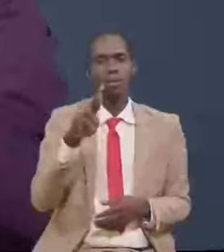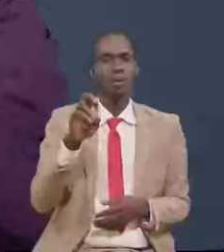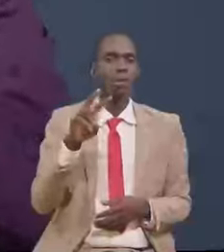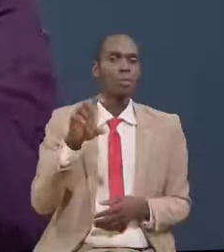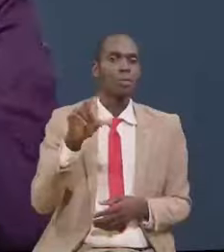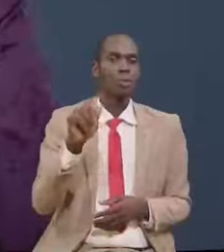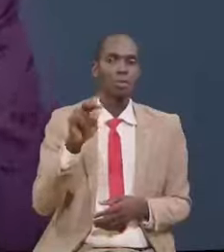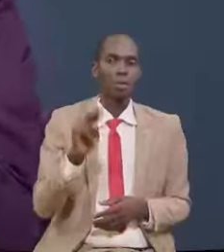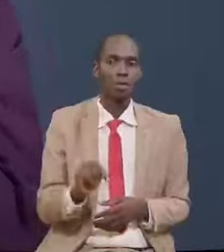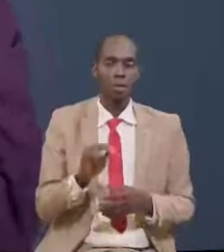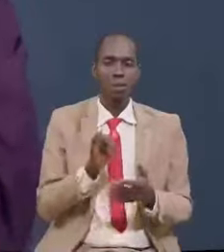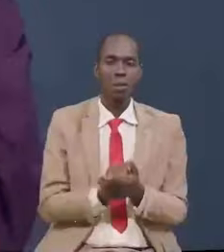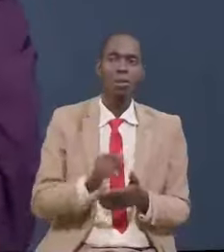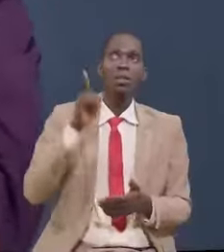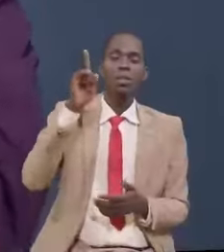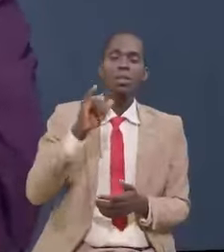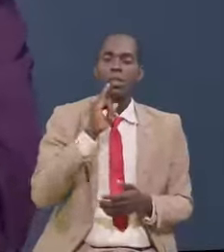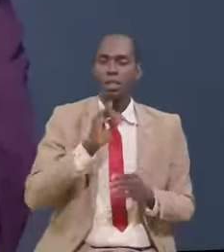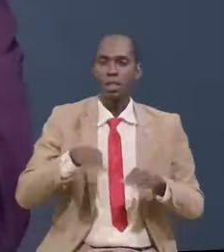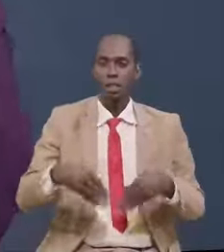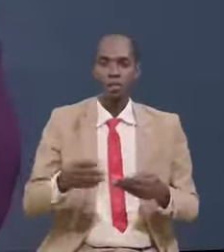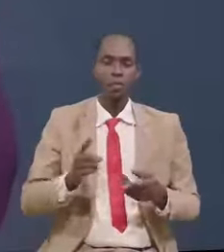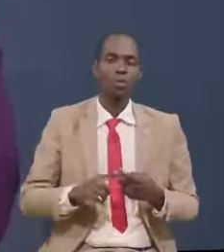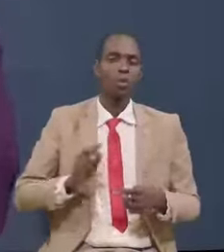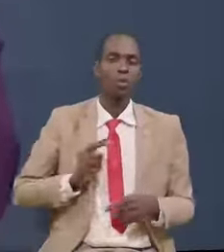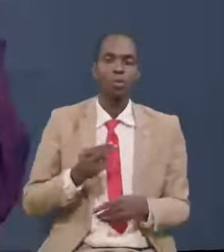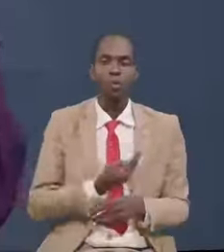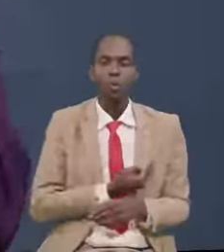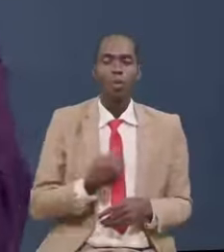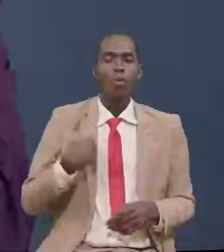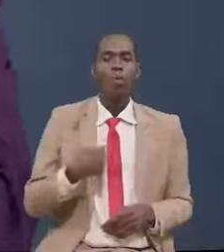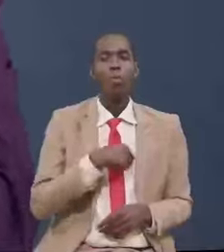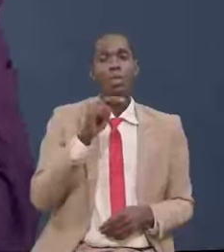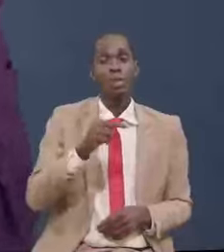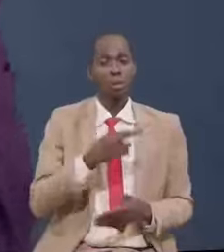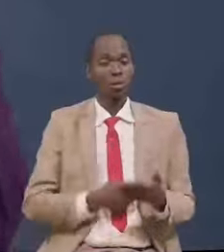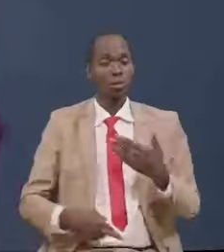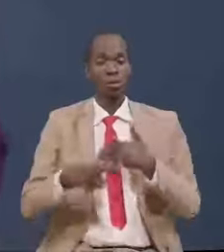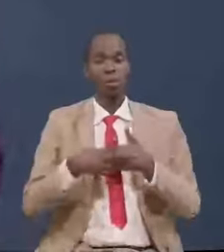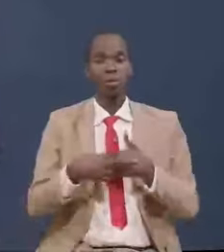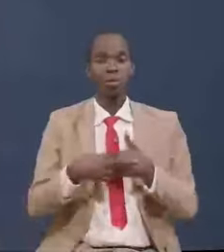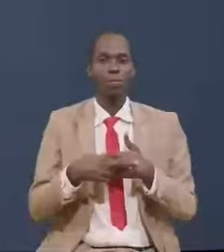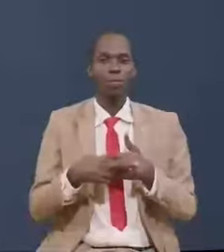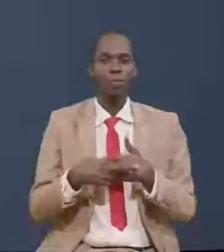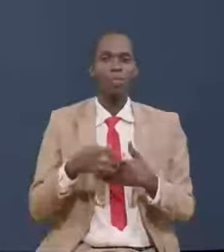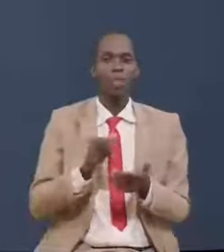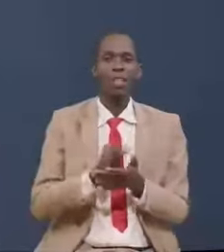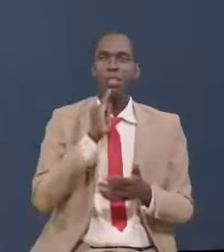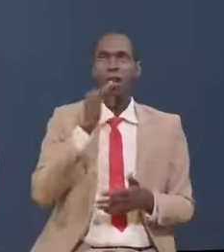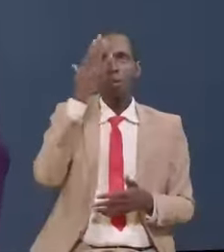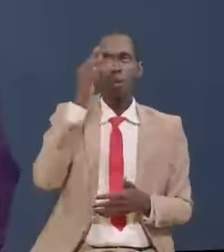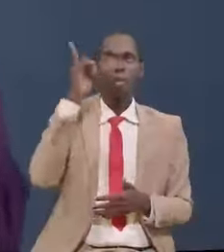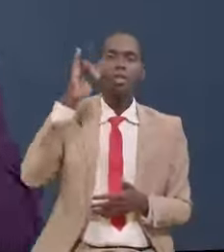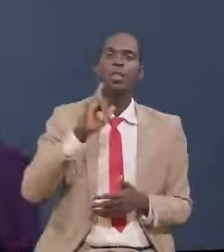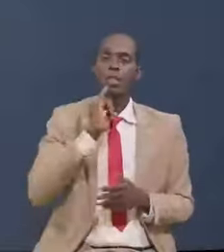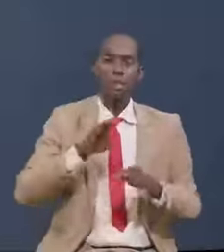C'est pourquoi il nous est donné. Nous avons besoin de la restauration. C'est pourquoi il nous est donné.